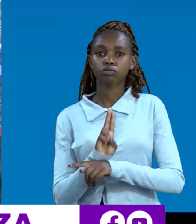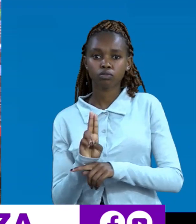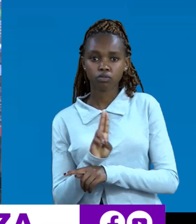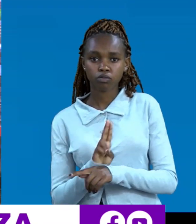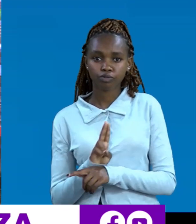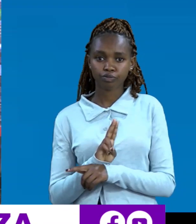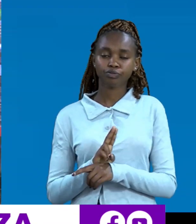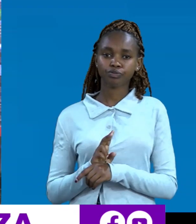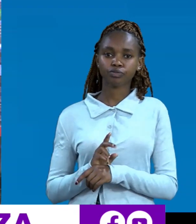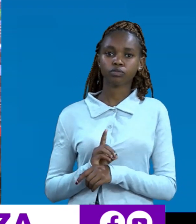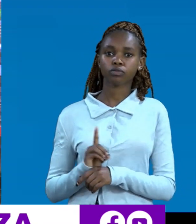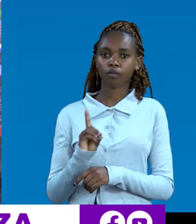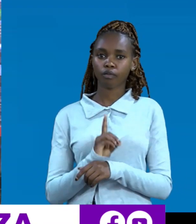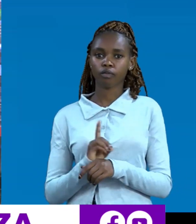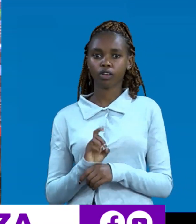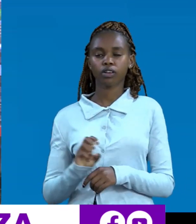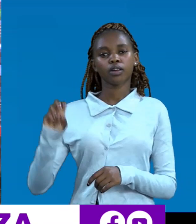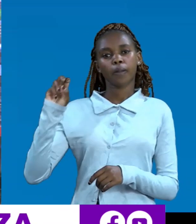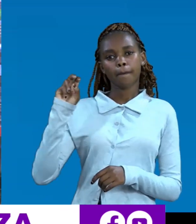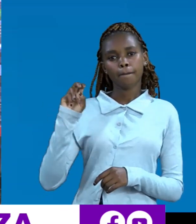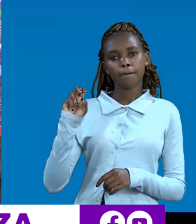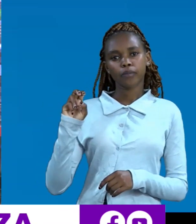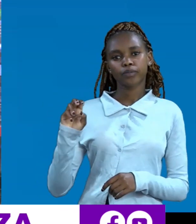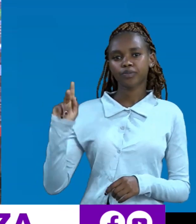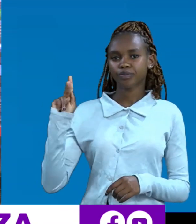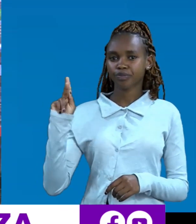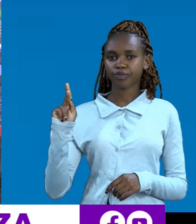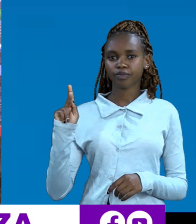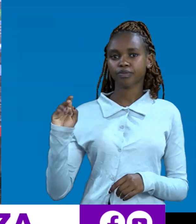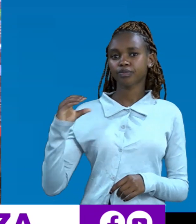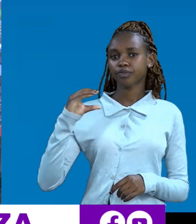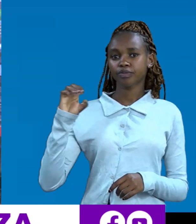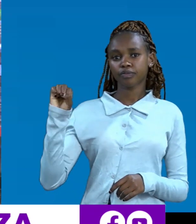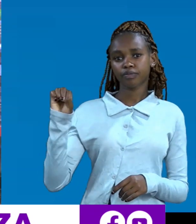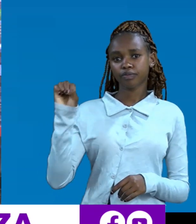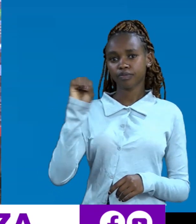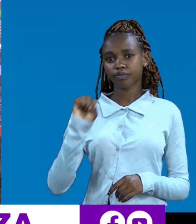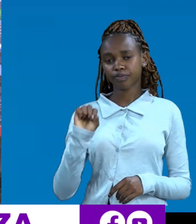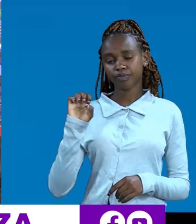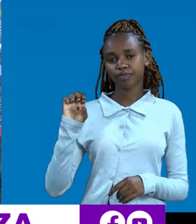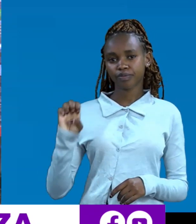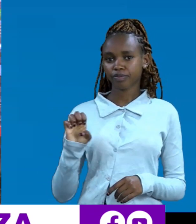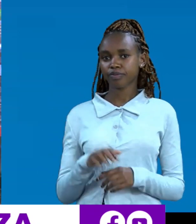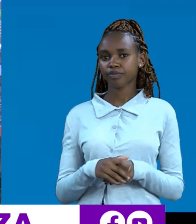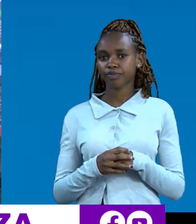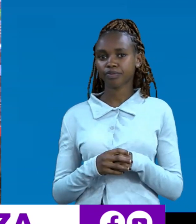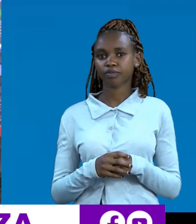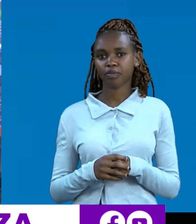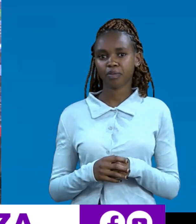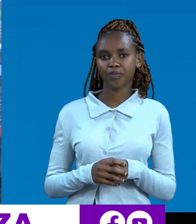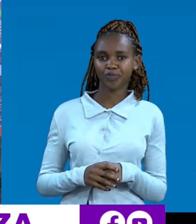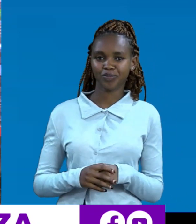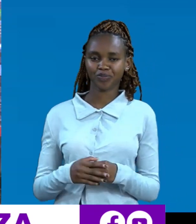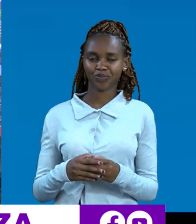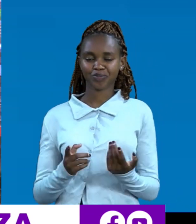KCSS. Bana, Latona ulitumia set gani? Kuna unaona mathematical set. Hiyo nilitumia all the